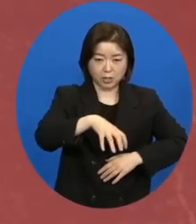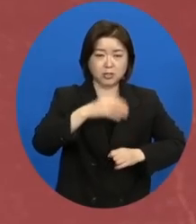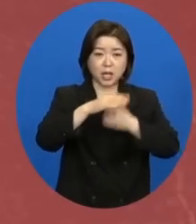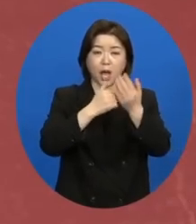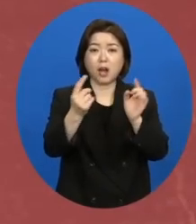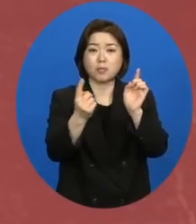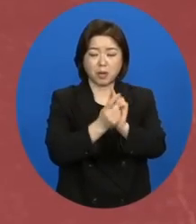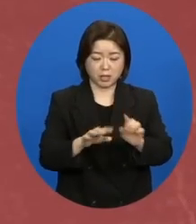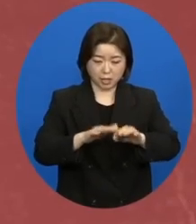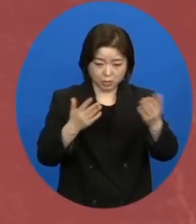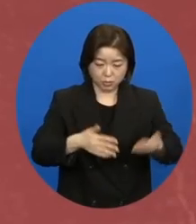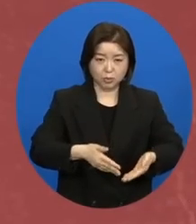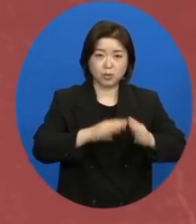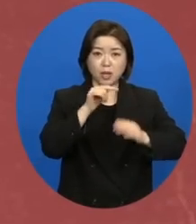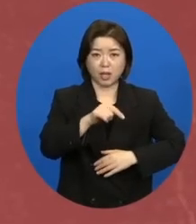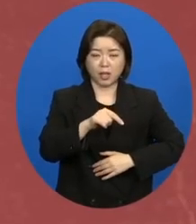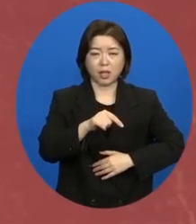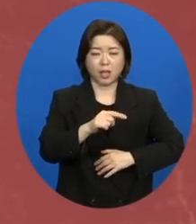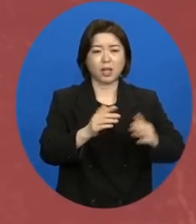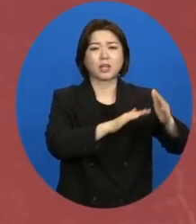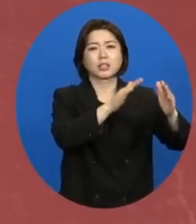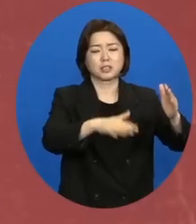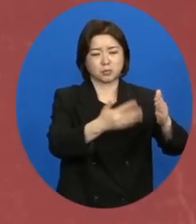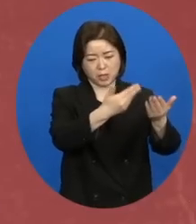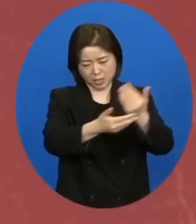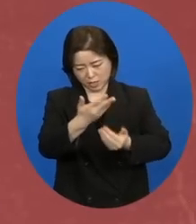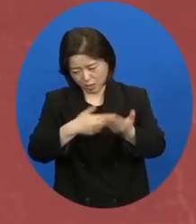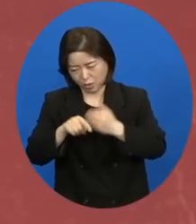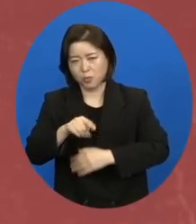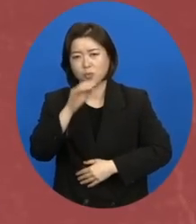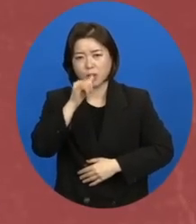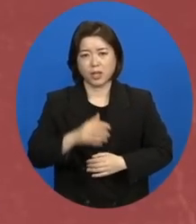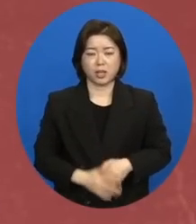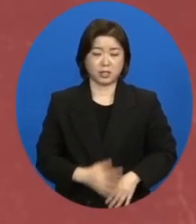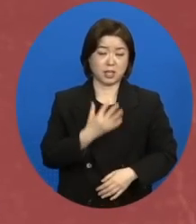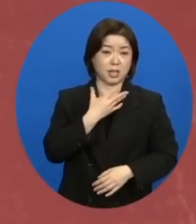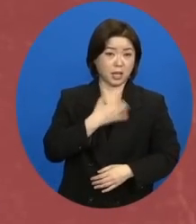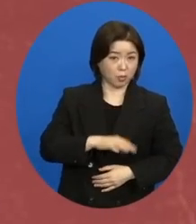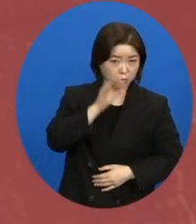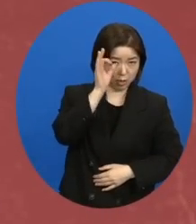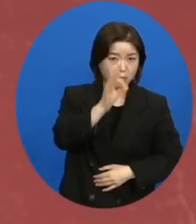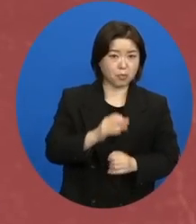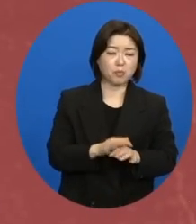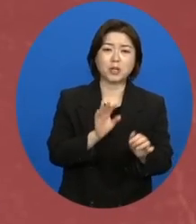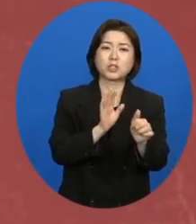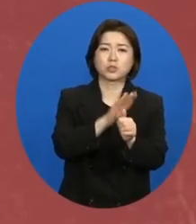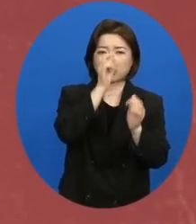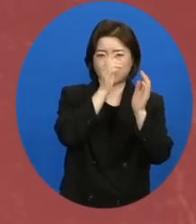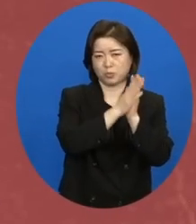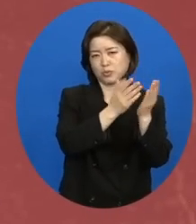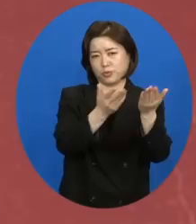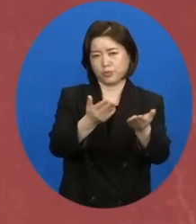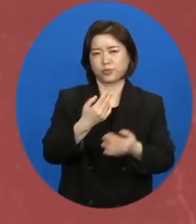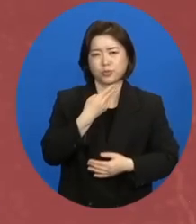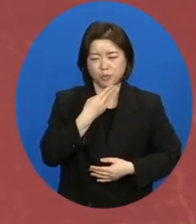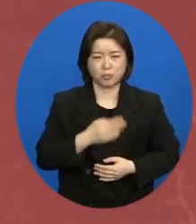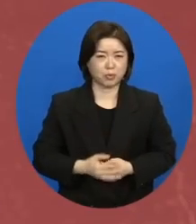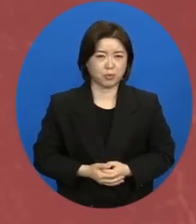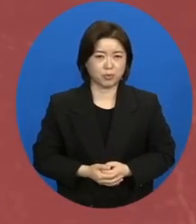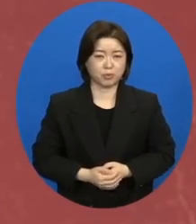거예요. 집안이 그런 집안이에요. 그런데 아브라함을 보면은 중보 기도를 하잖아요.